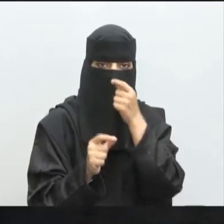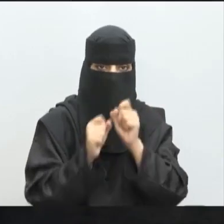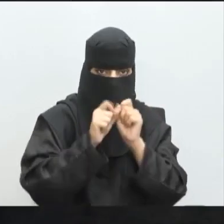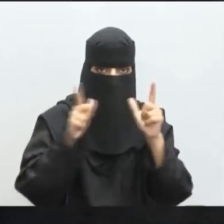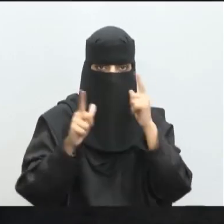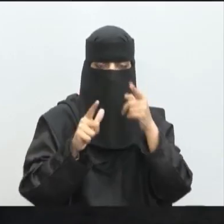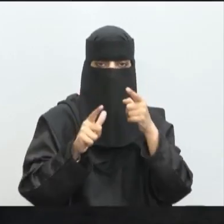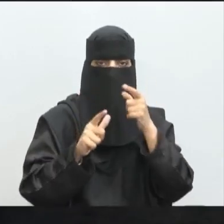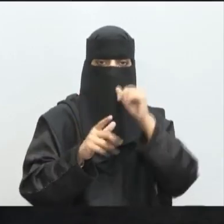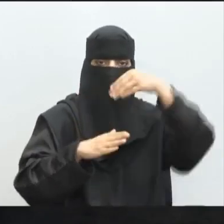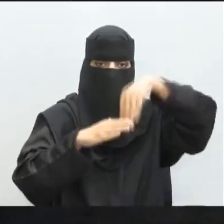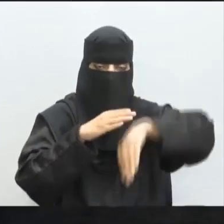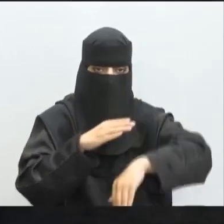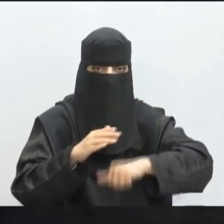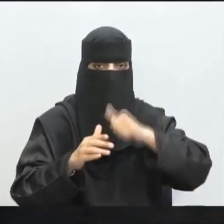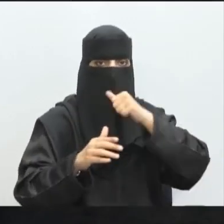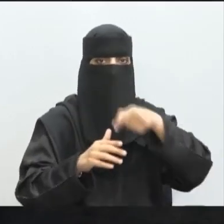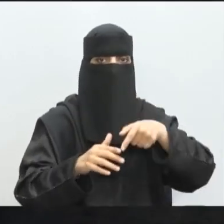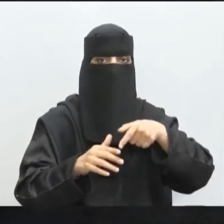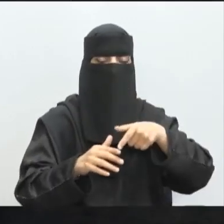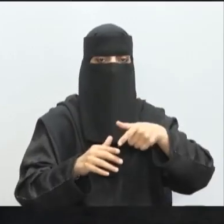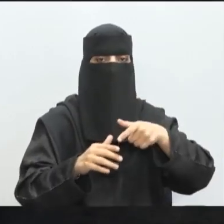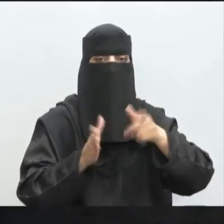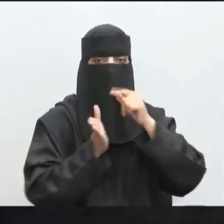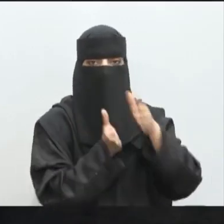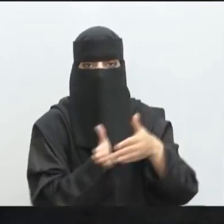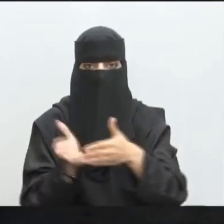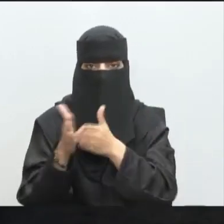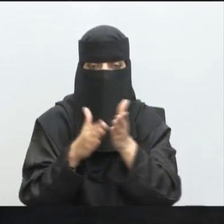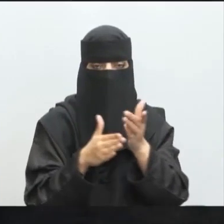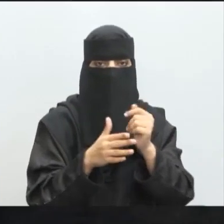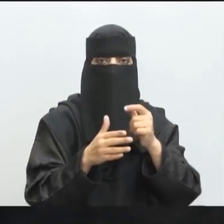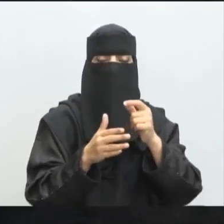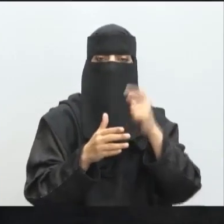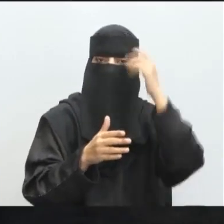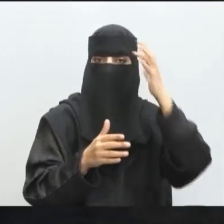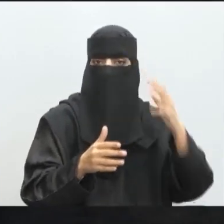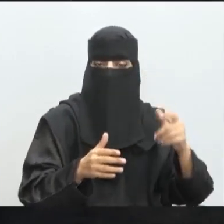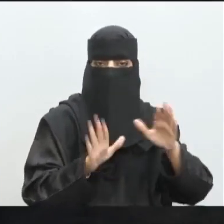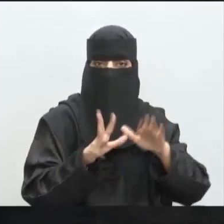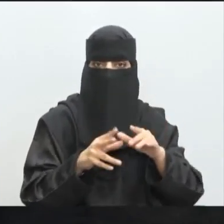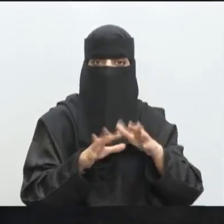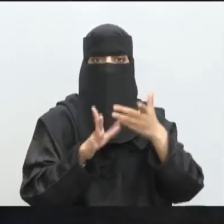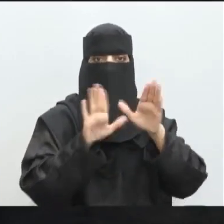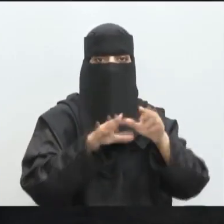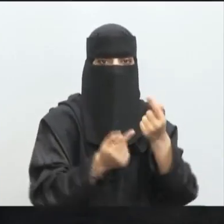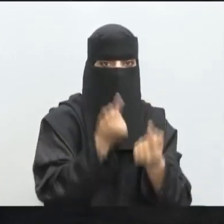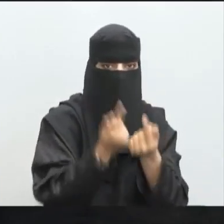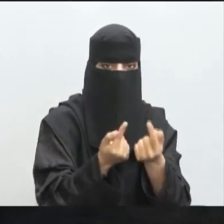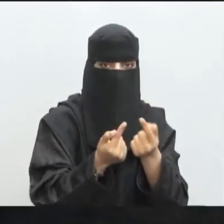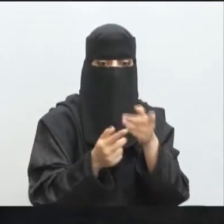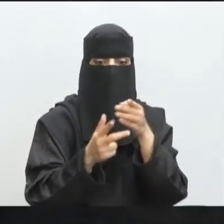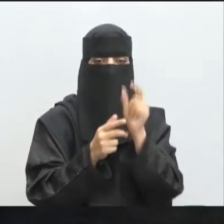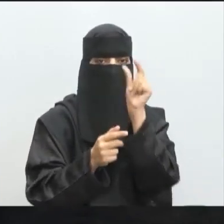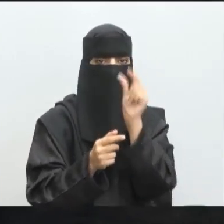ابار النفط الى توضيح ال الواحات او الى المناطق الجبليه او الى وجود مزارع من خلال هذه